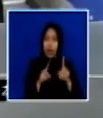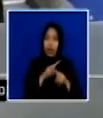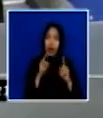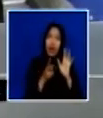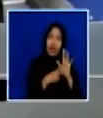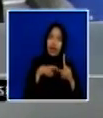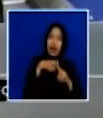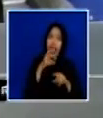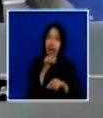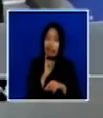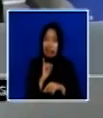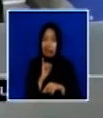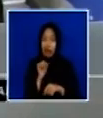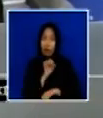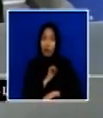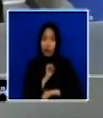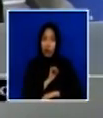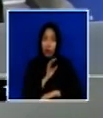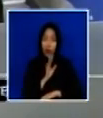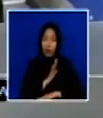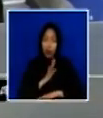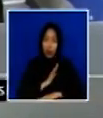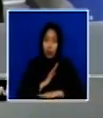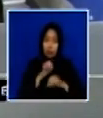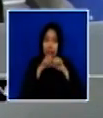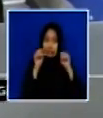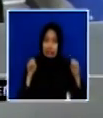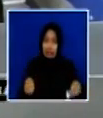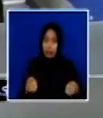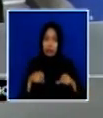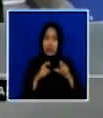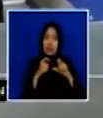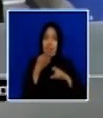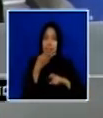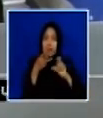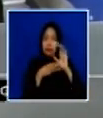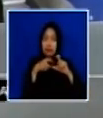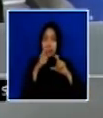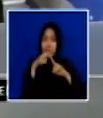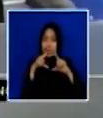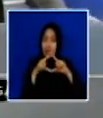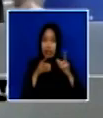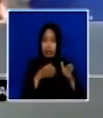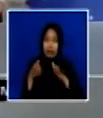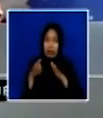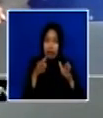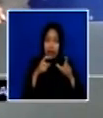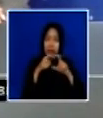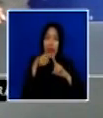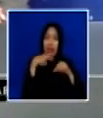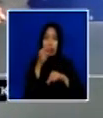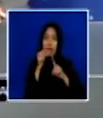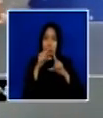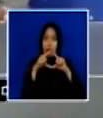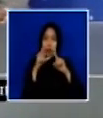dibutuhkan sistem pertahanan negara bersifat semesta total terpadu terarah dan berkelanjutan yang melibatkan semua